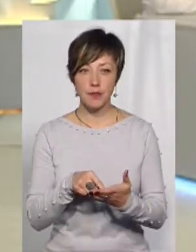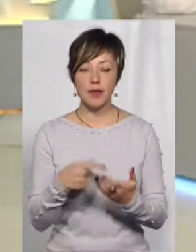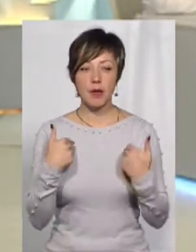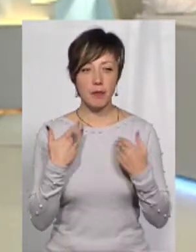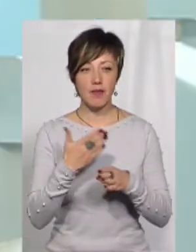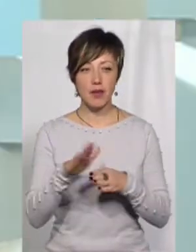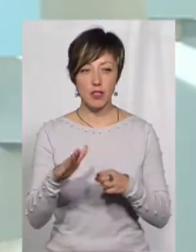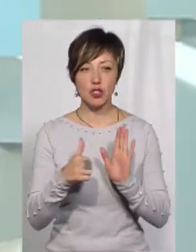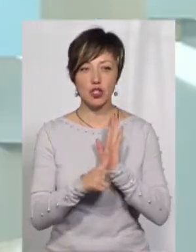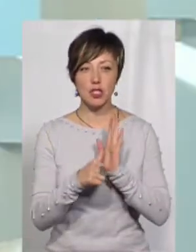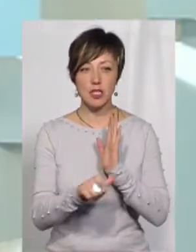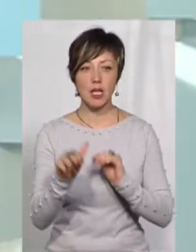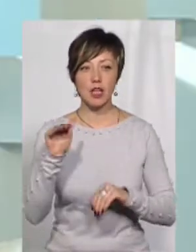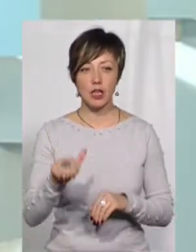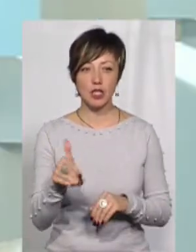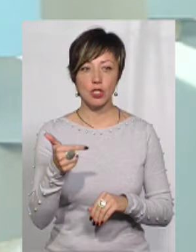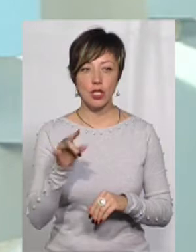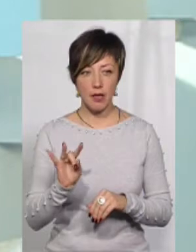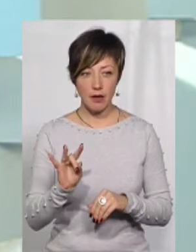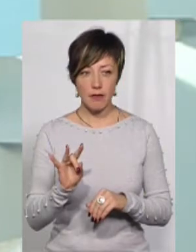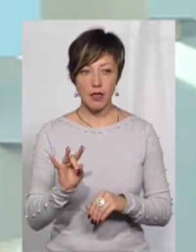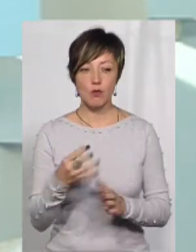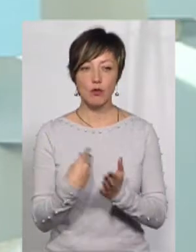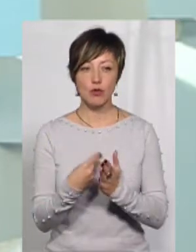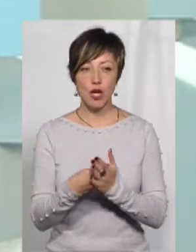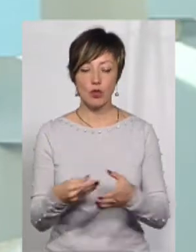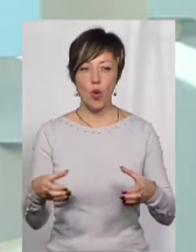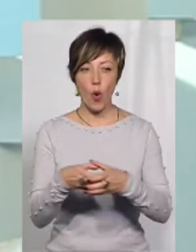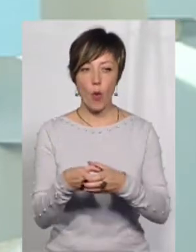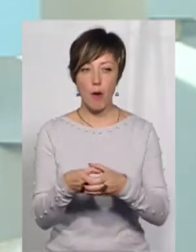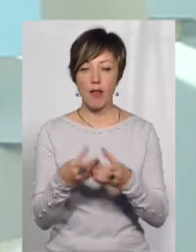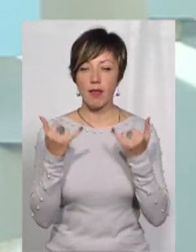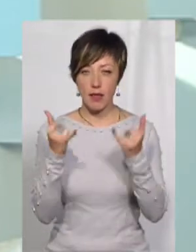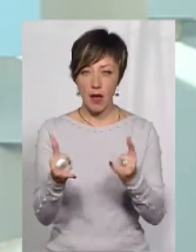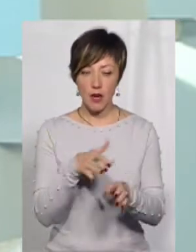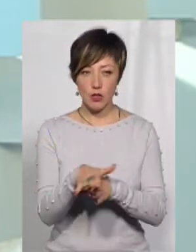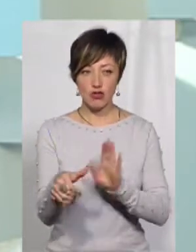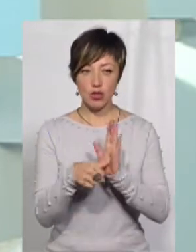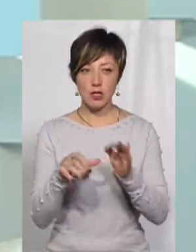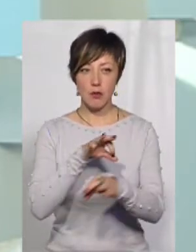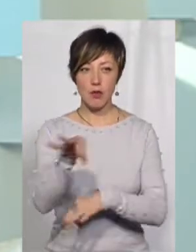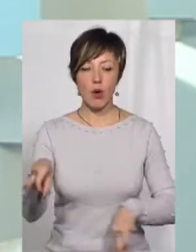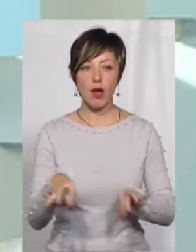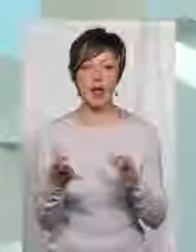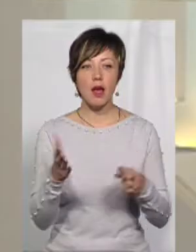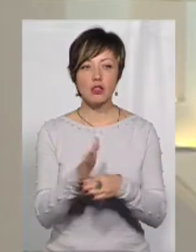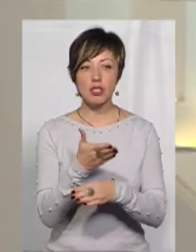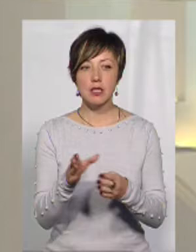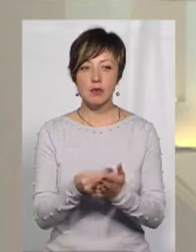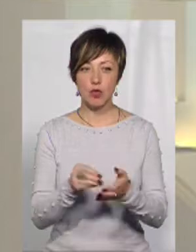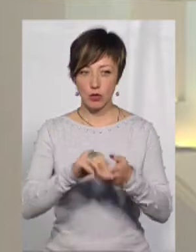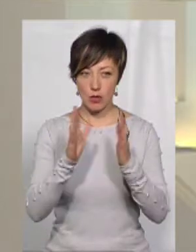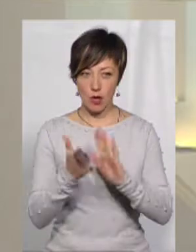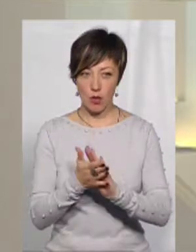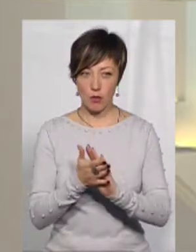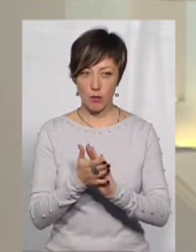Ми виділили 60 тисяч гривень з бюджету громади на реалізацію 6 проєктів. А яка це частина бюджету